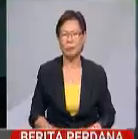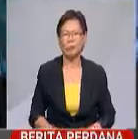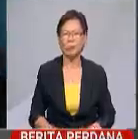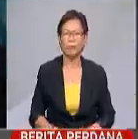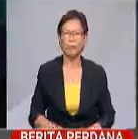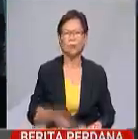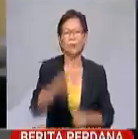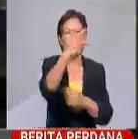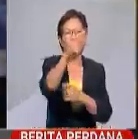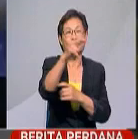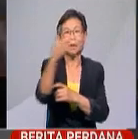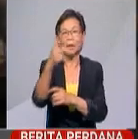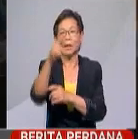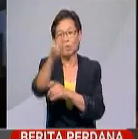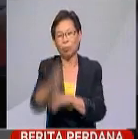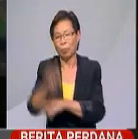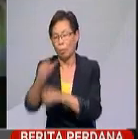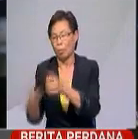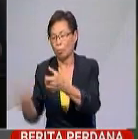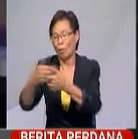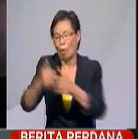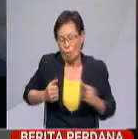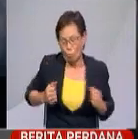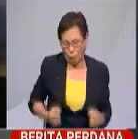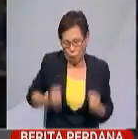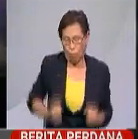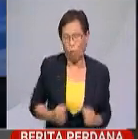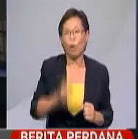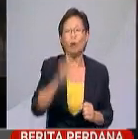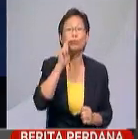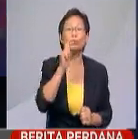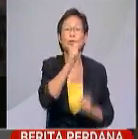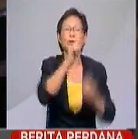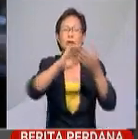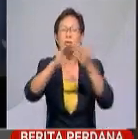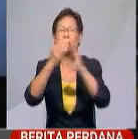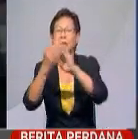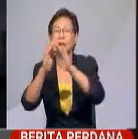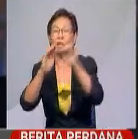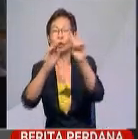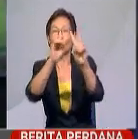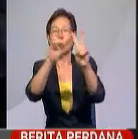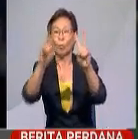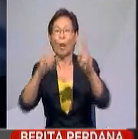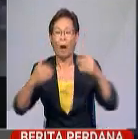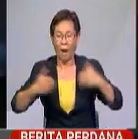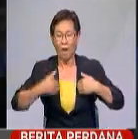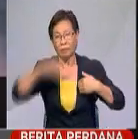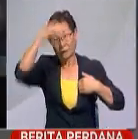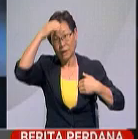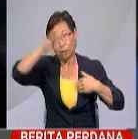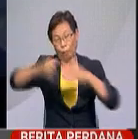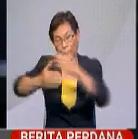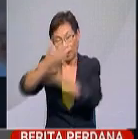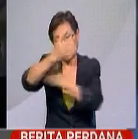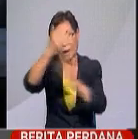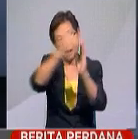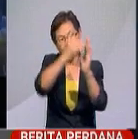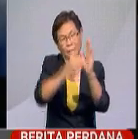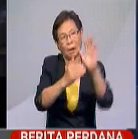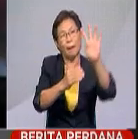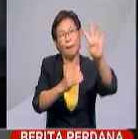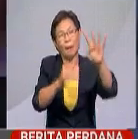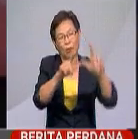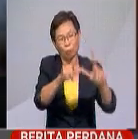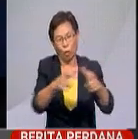Sementara itu, 13,000 individu menyertai Marathon Twin City 2020 yang diadakan di Cyberjaya pagi tadi. Acara meliputi 4